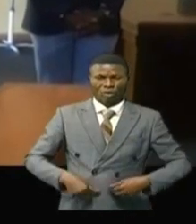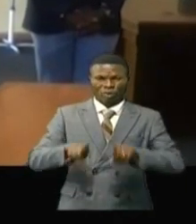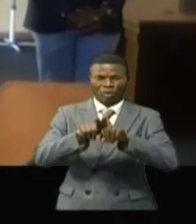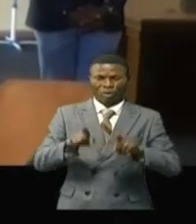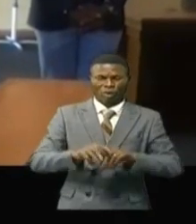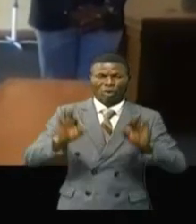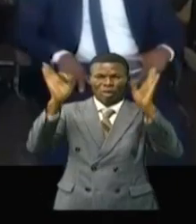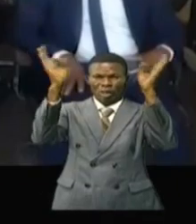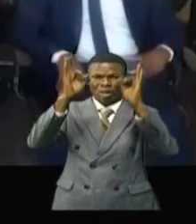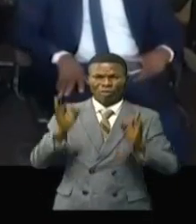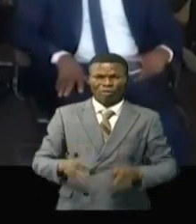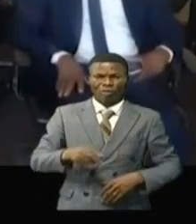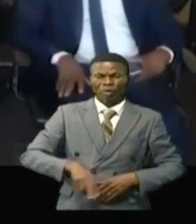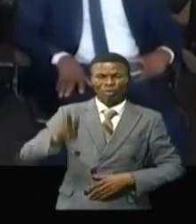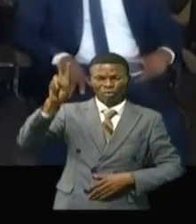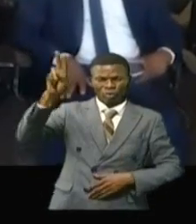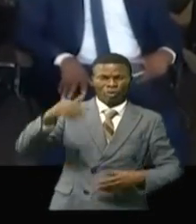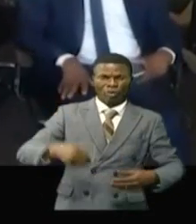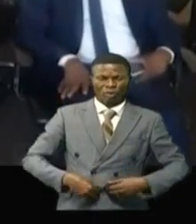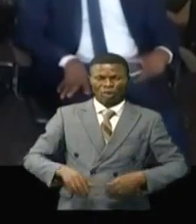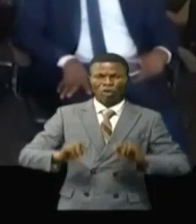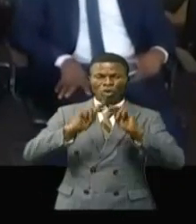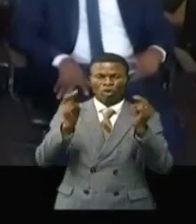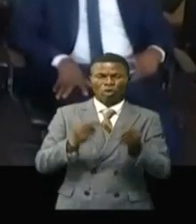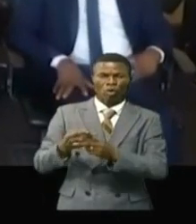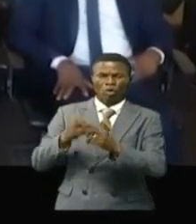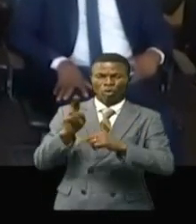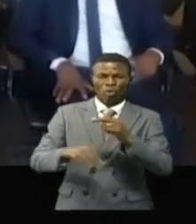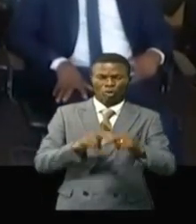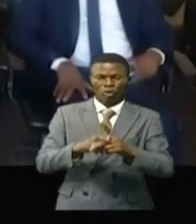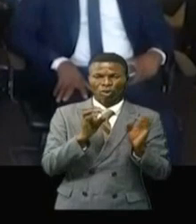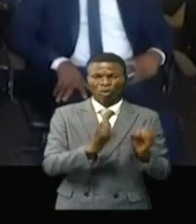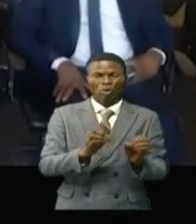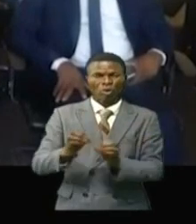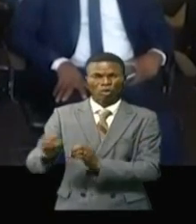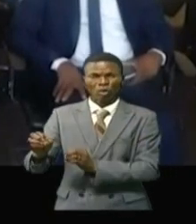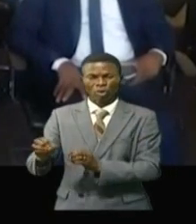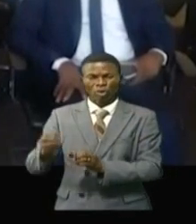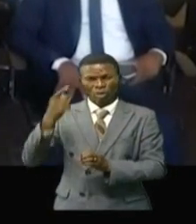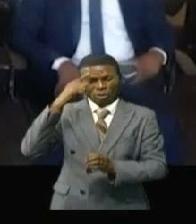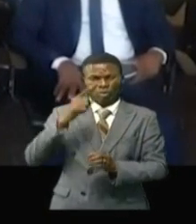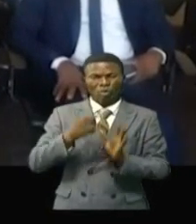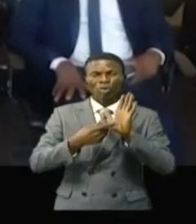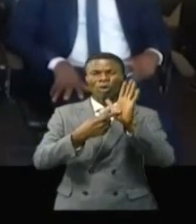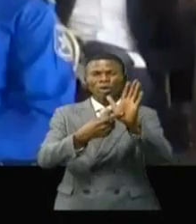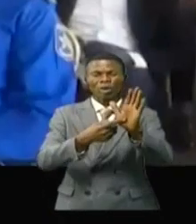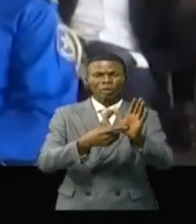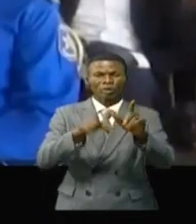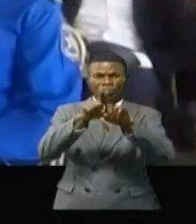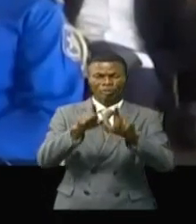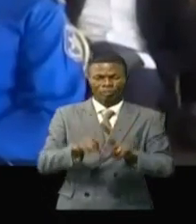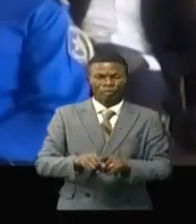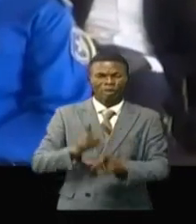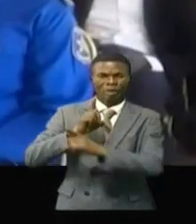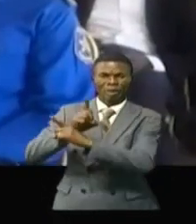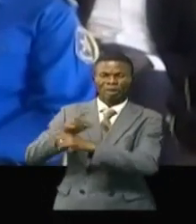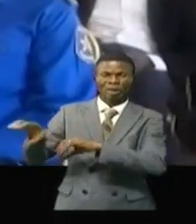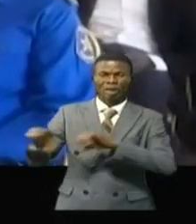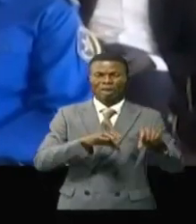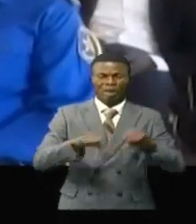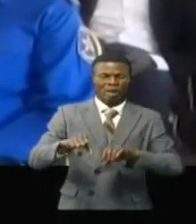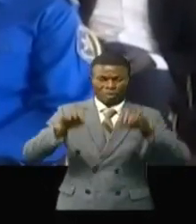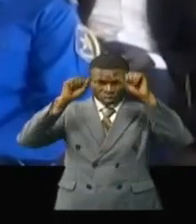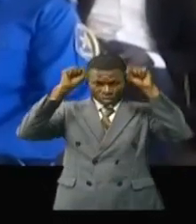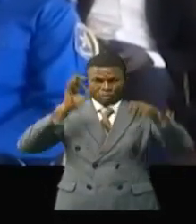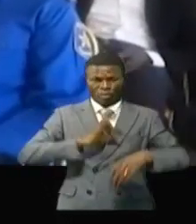fédération de l'île de Pes Kwilu, la coordination nationale de l'organisation pour la présentation et la défense des actions du chef de